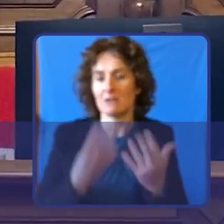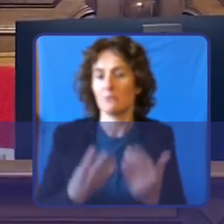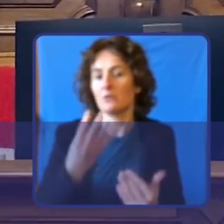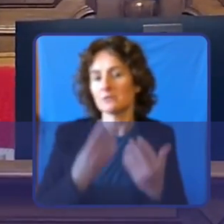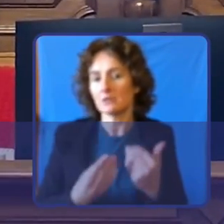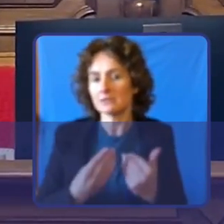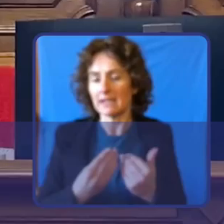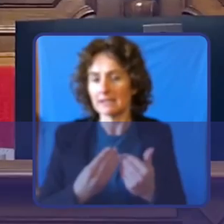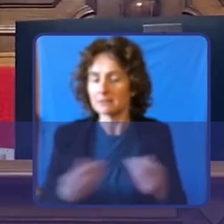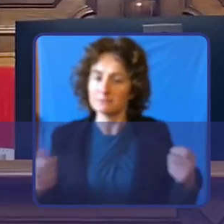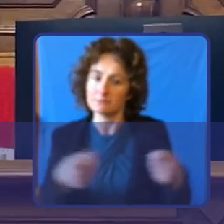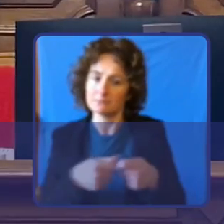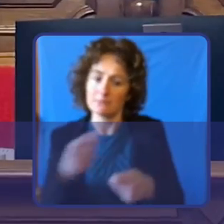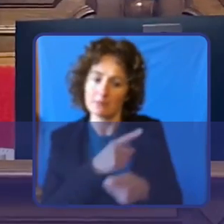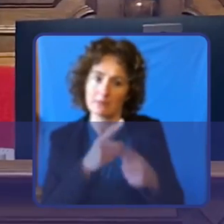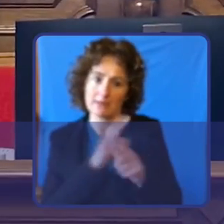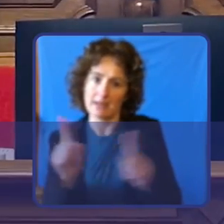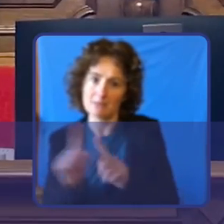csak akadályozott.